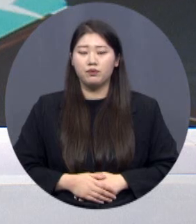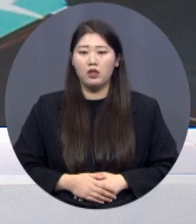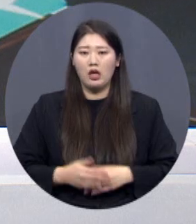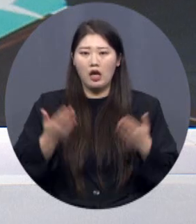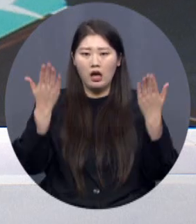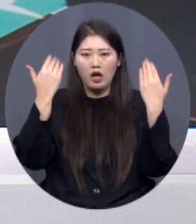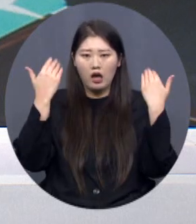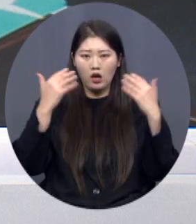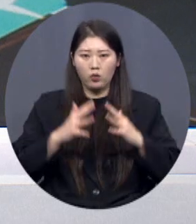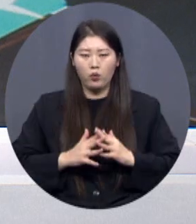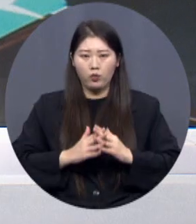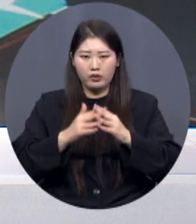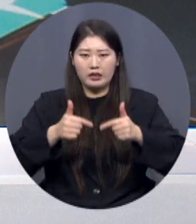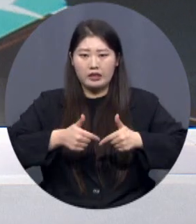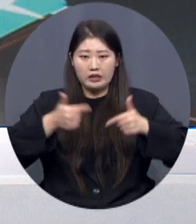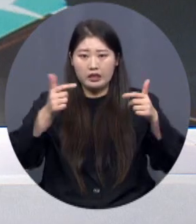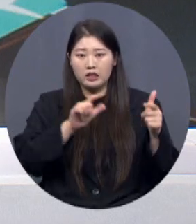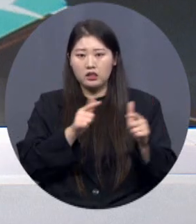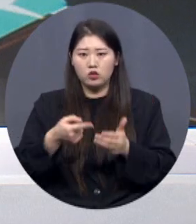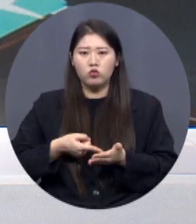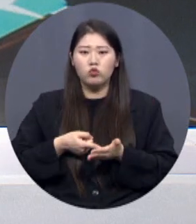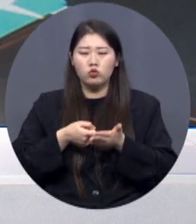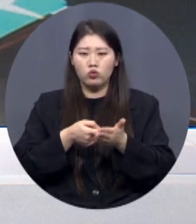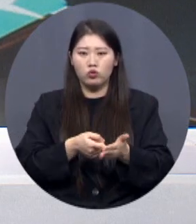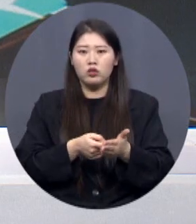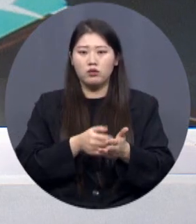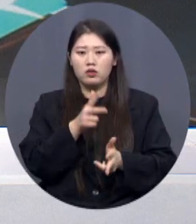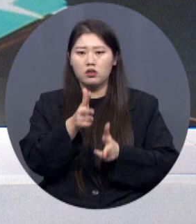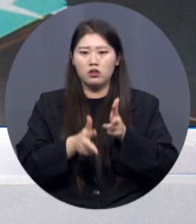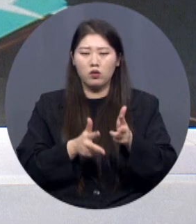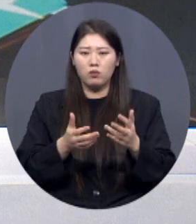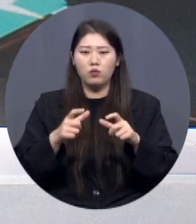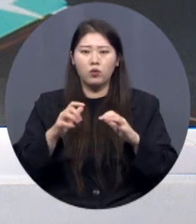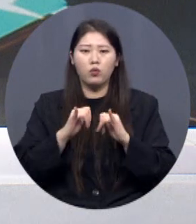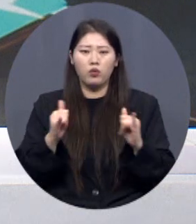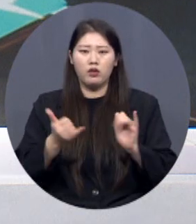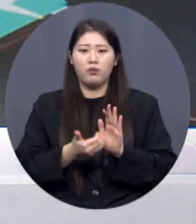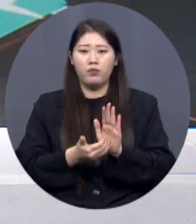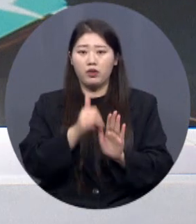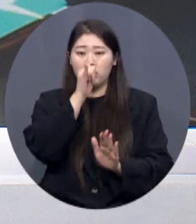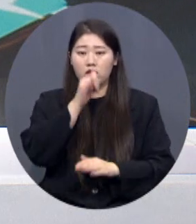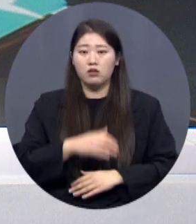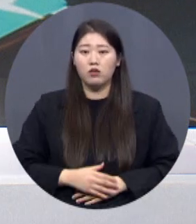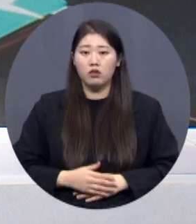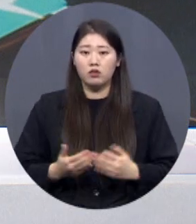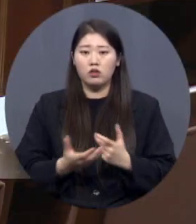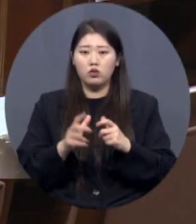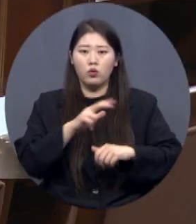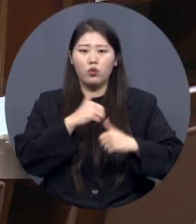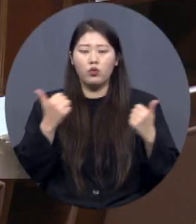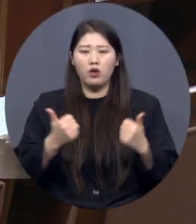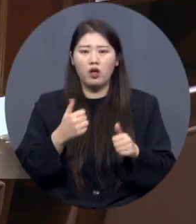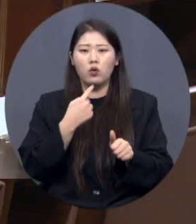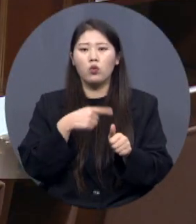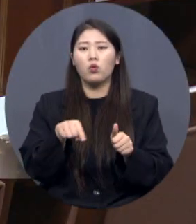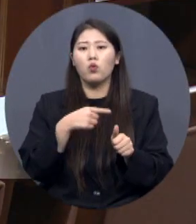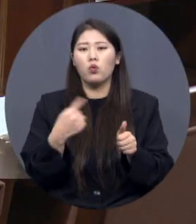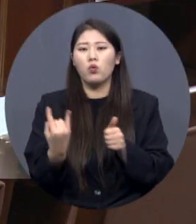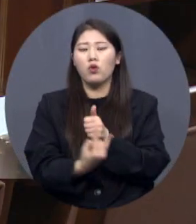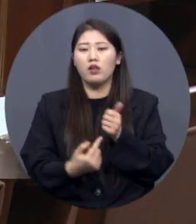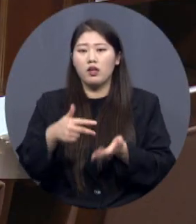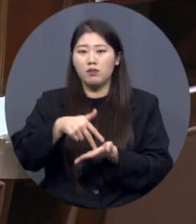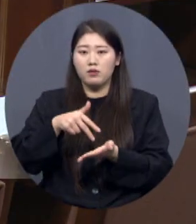학교 증개축 등 시설 사업 추진이 도의회에서 제동이 걸렸습니다 제주도 의회 교육위원회는